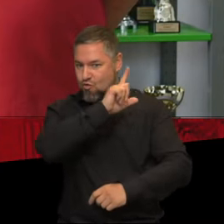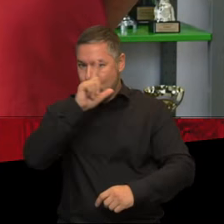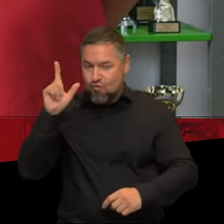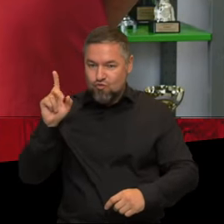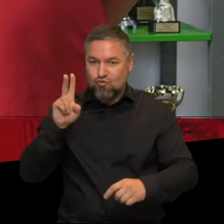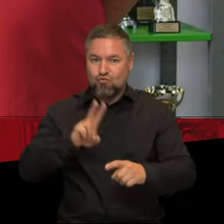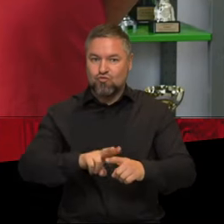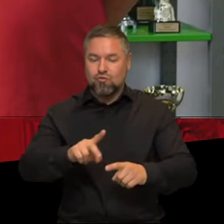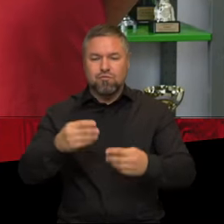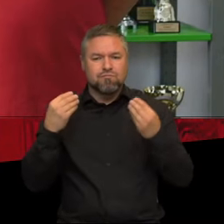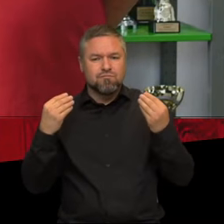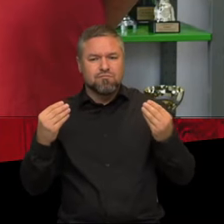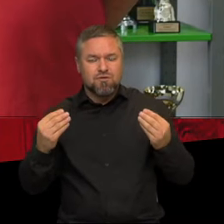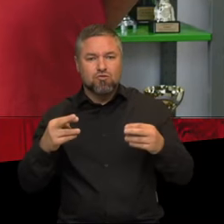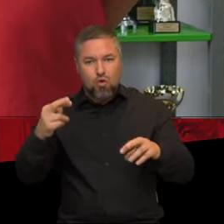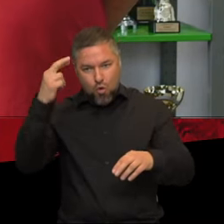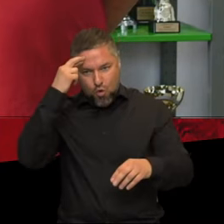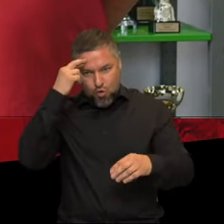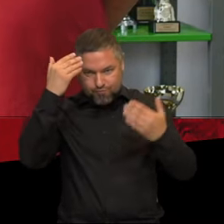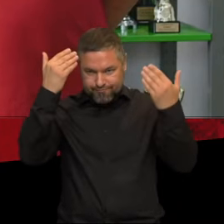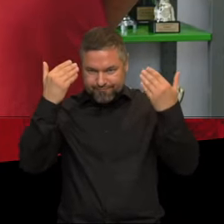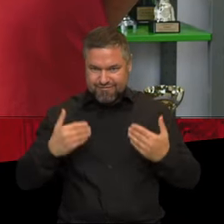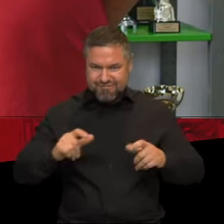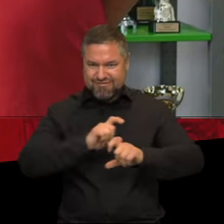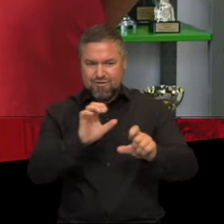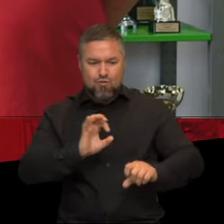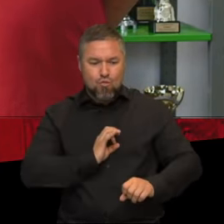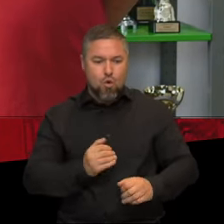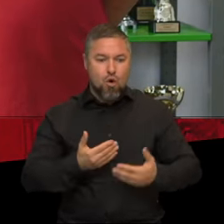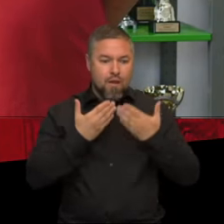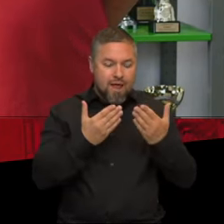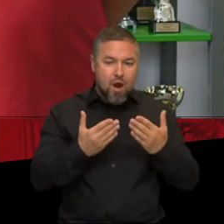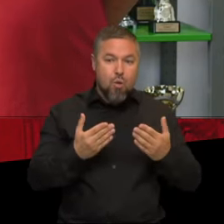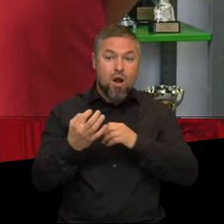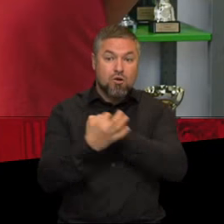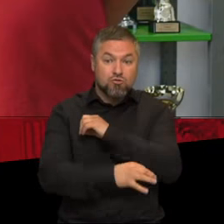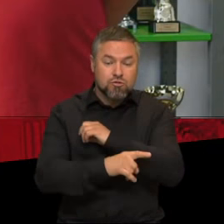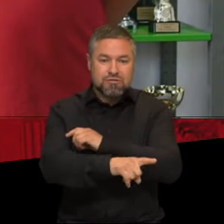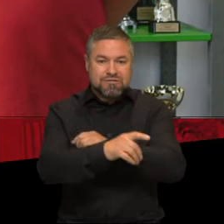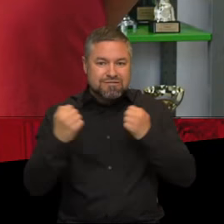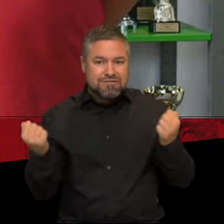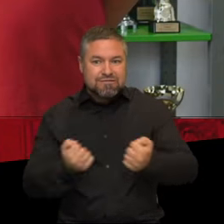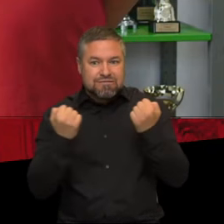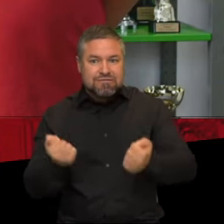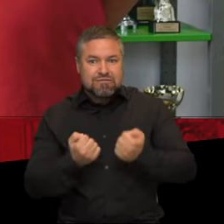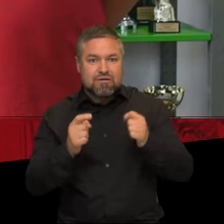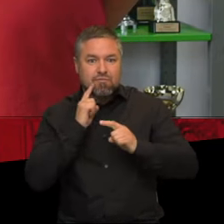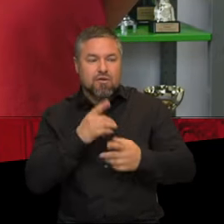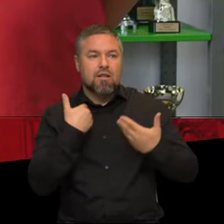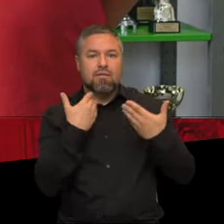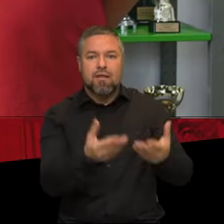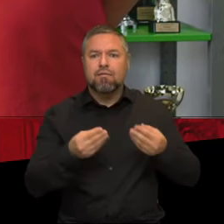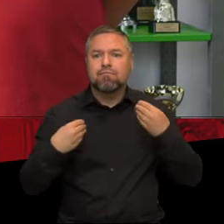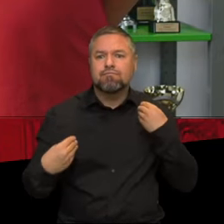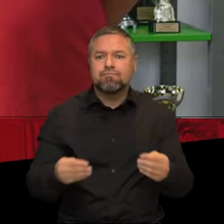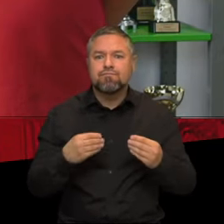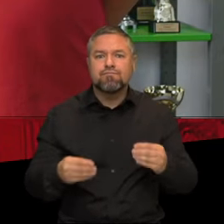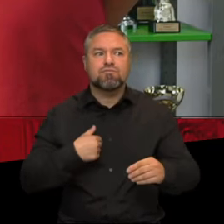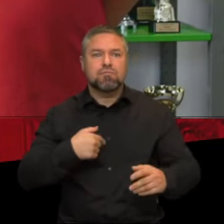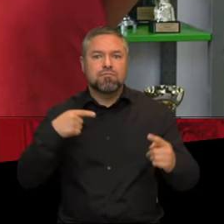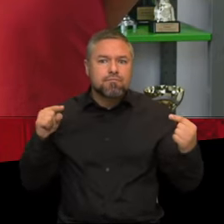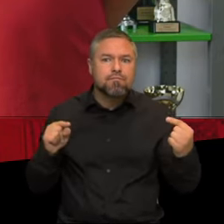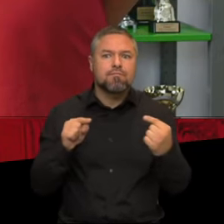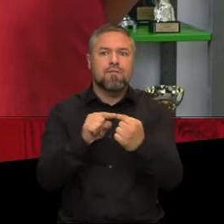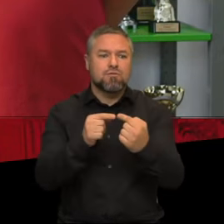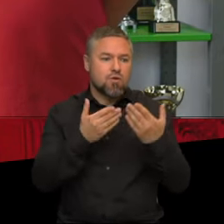którzy kierowali się niesamowitą wyrozumiałością przez cały tok moich studiów i starali mi się jak najbardziej uelastycznić program kształcenia, aby